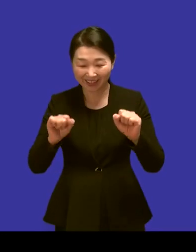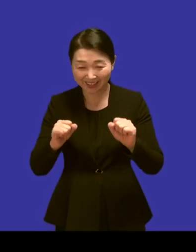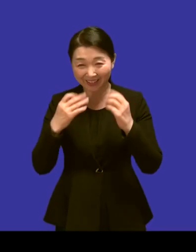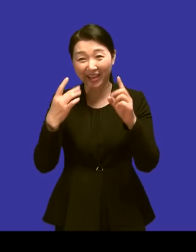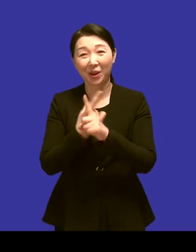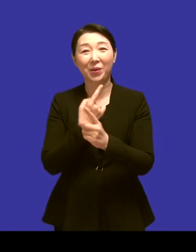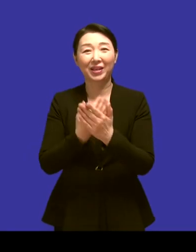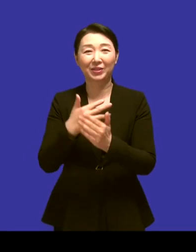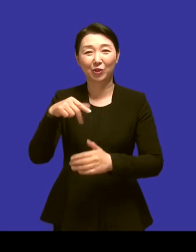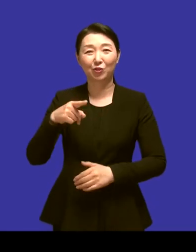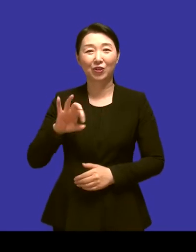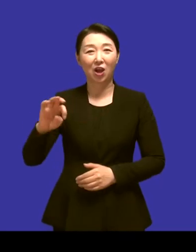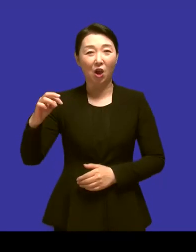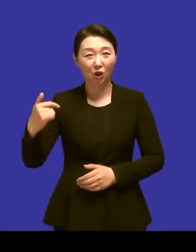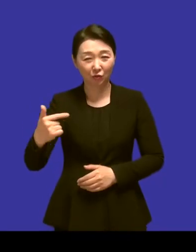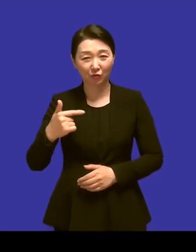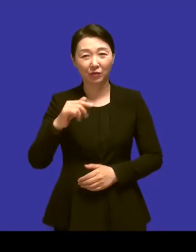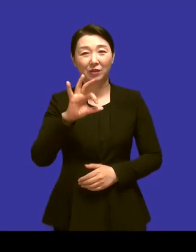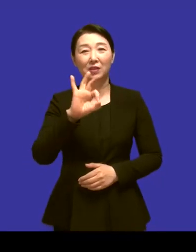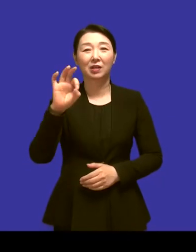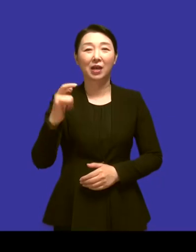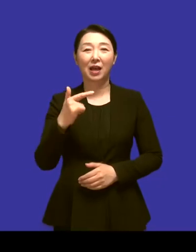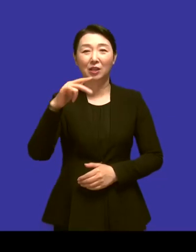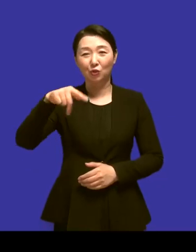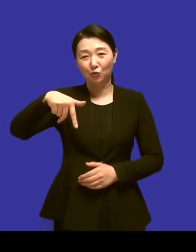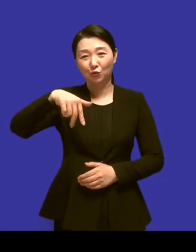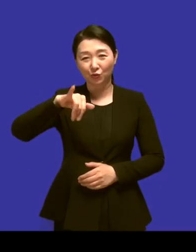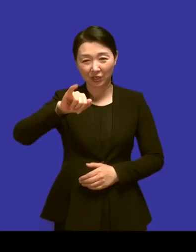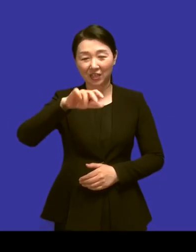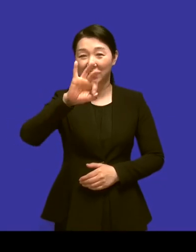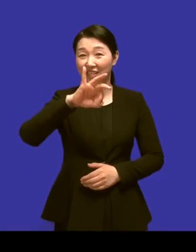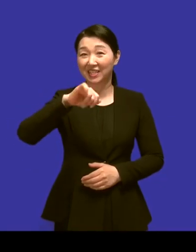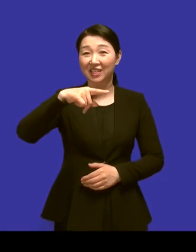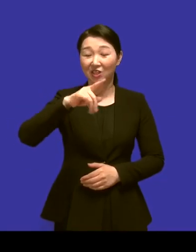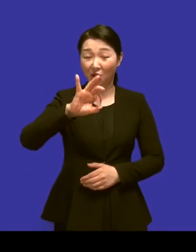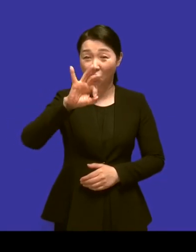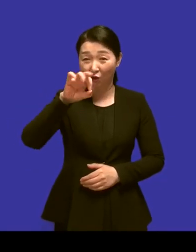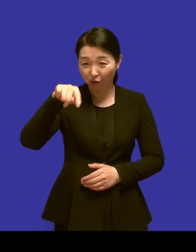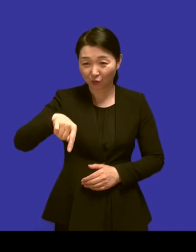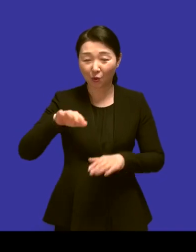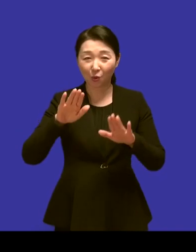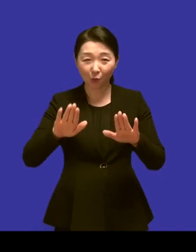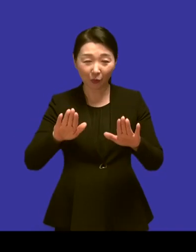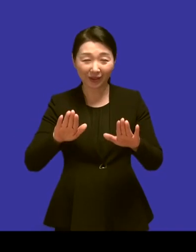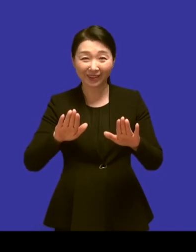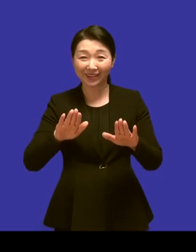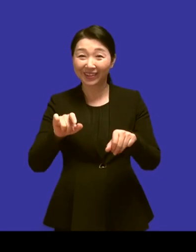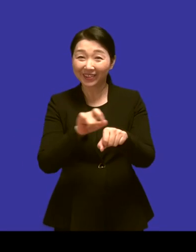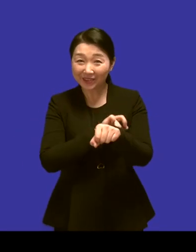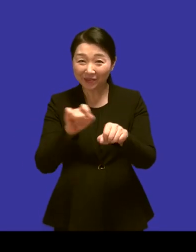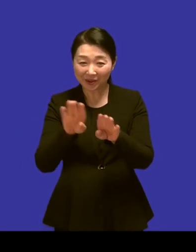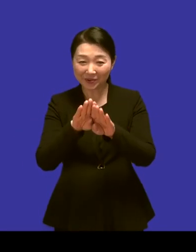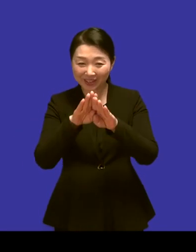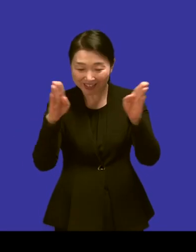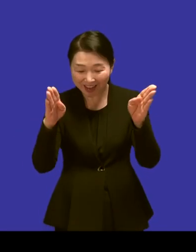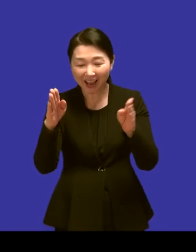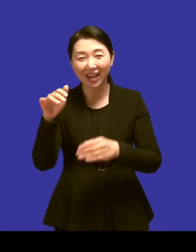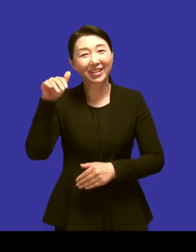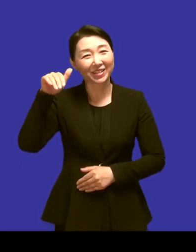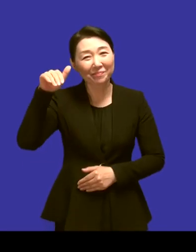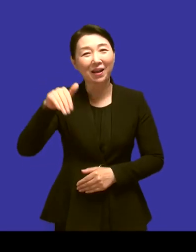안녕하세요. 새롭게 하소서 주영훈입니다. 안녕하세요. 안수지입니다. 안녕하세요. 이정수입니다. 오늘은 특별히 힙합으로 문을